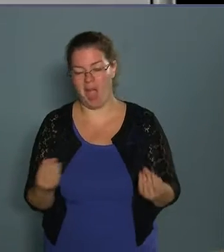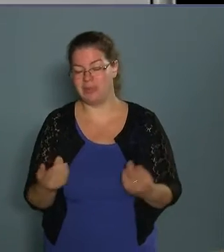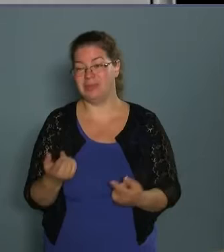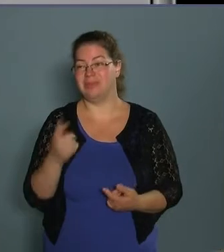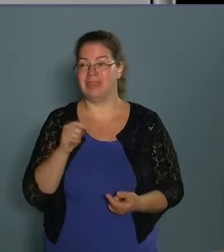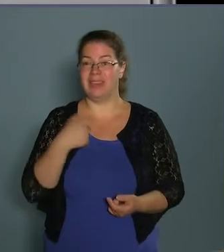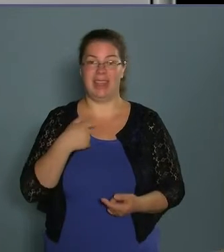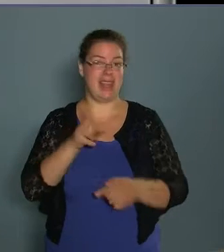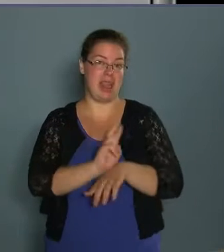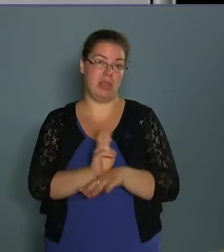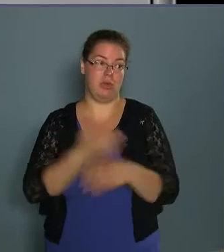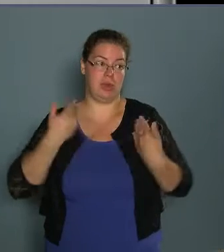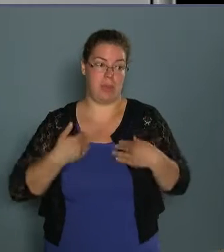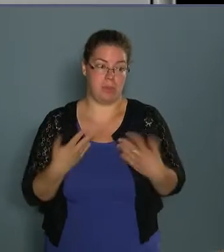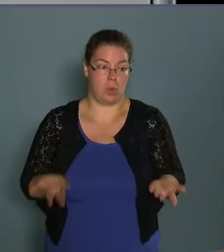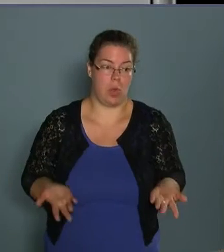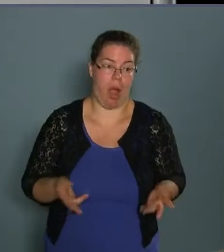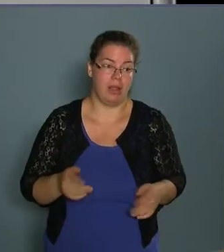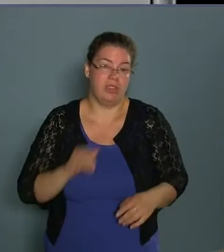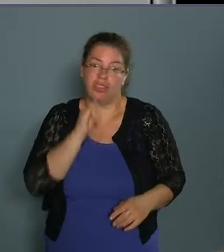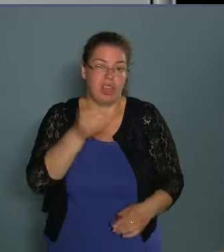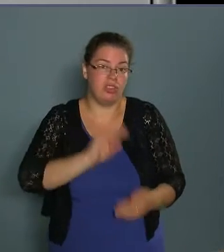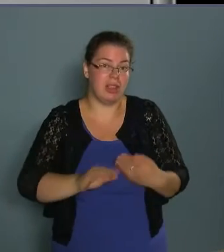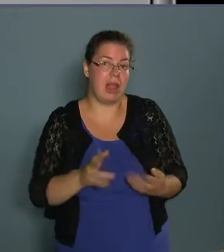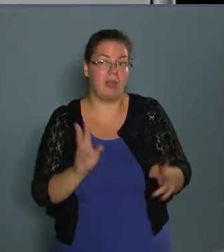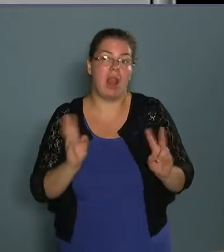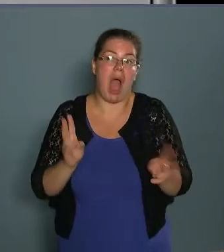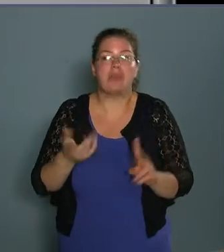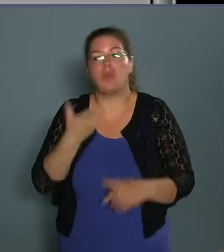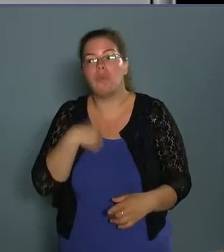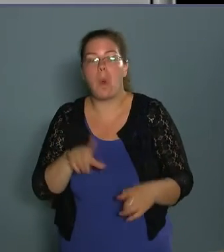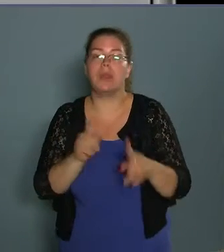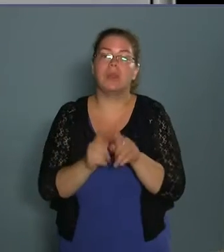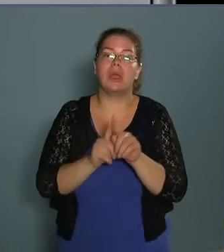amit én ellenőrizni nem tudok, sőt, nincs kizárva, hogy valóban volt olyan, aki